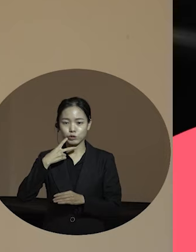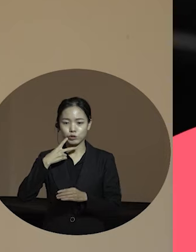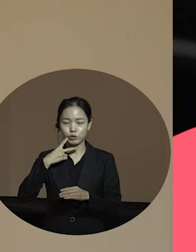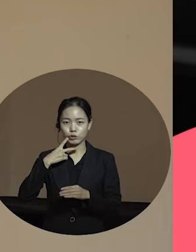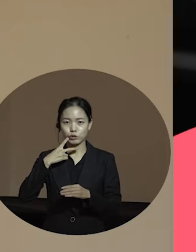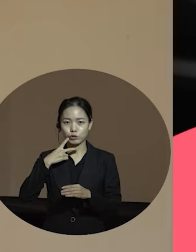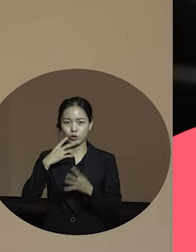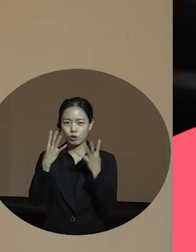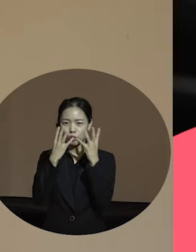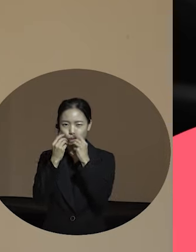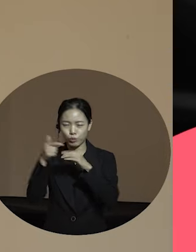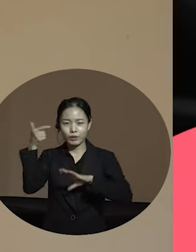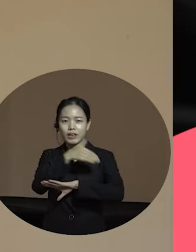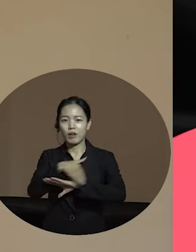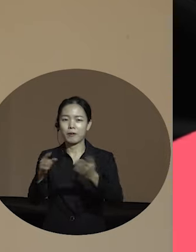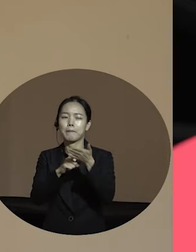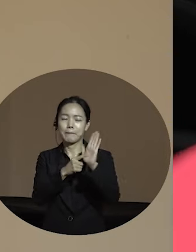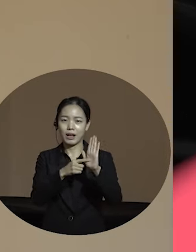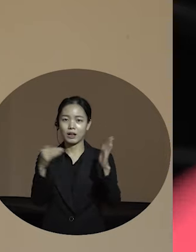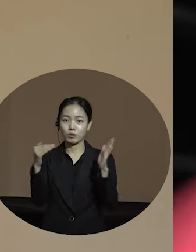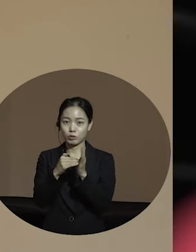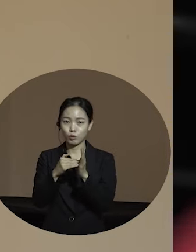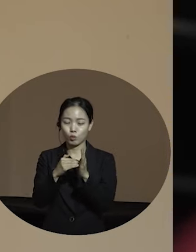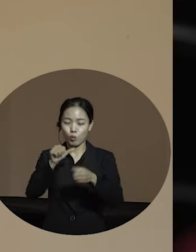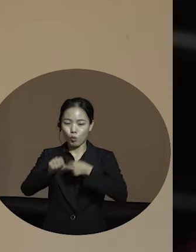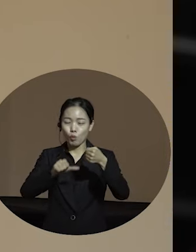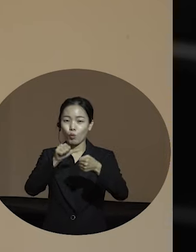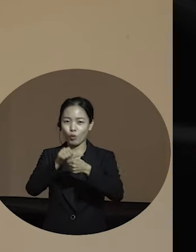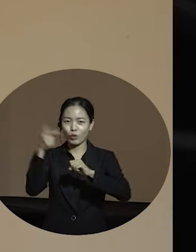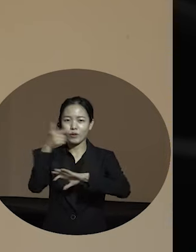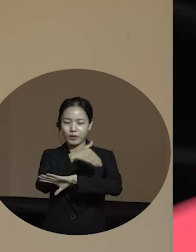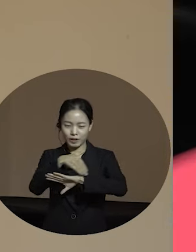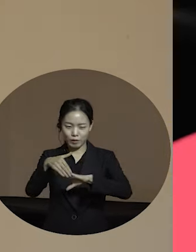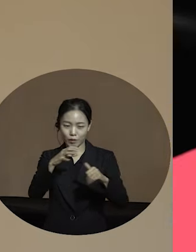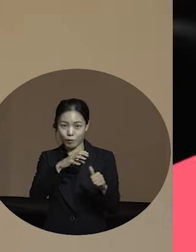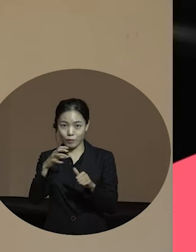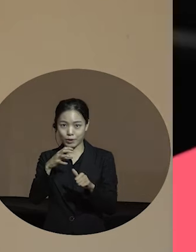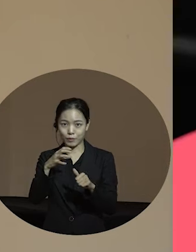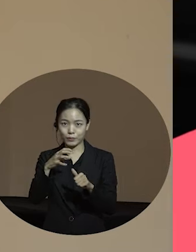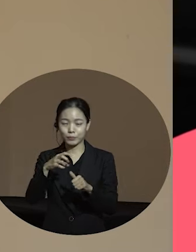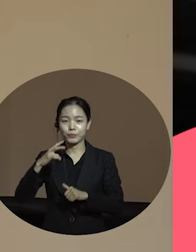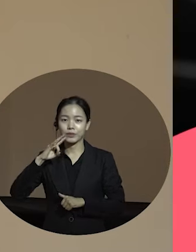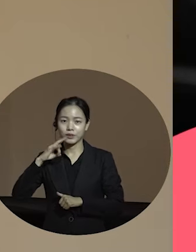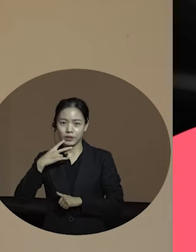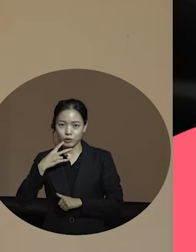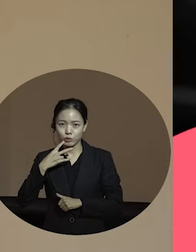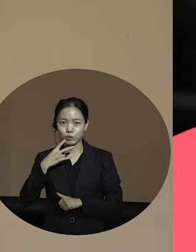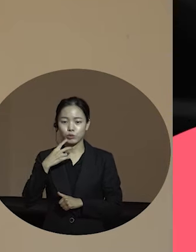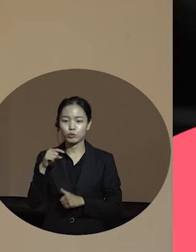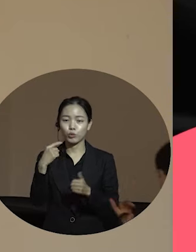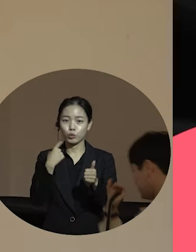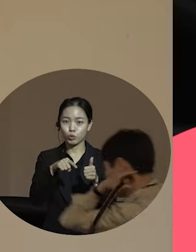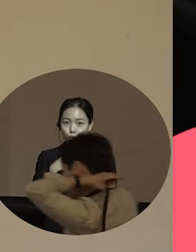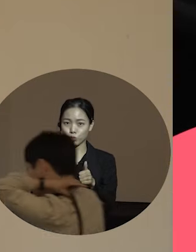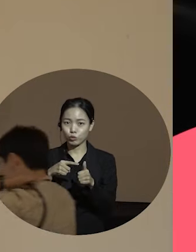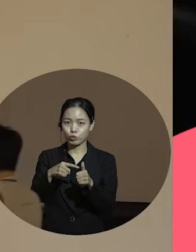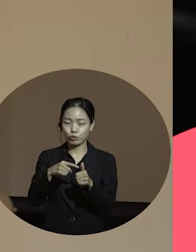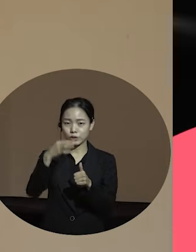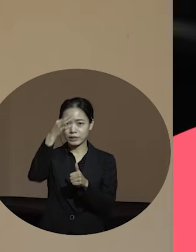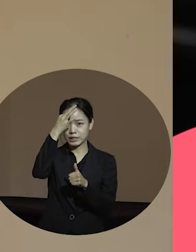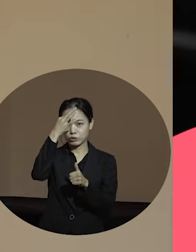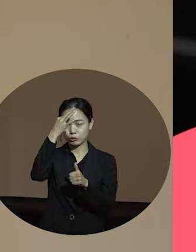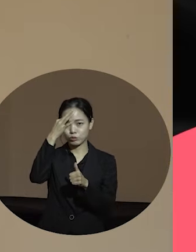문화예술교육종합계획을 발표한 바 있습니다. 5개년 계획을 바탕으로 예술 전문성과 교육 역량을